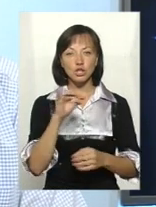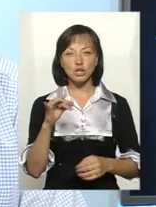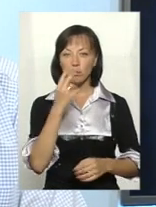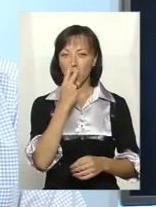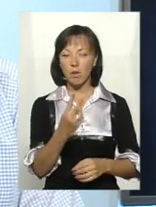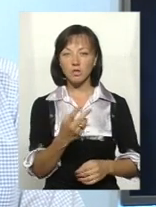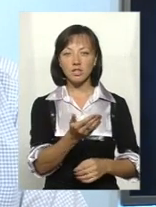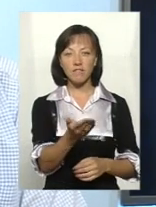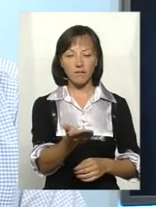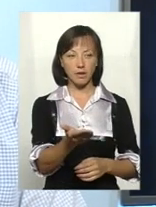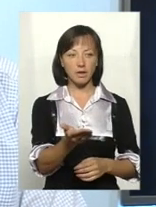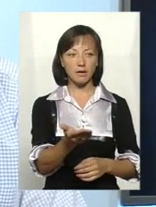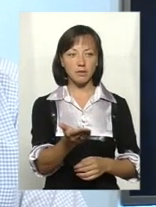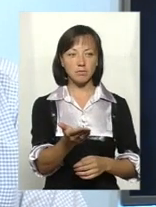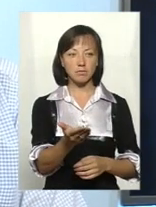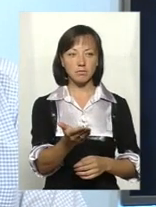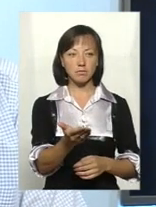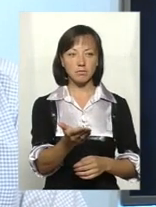ви